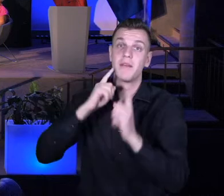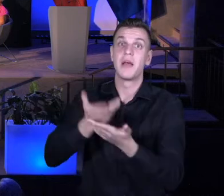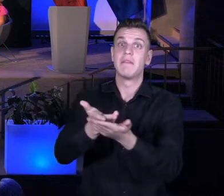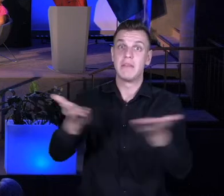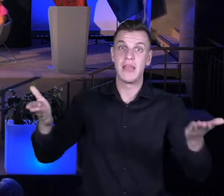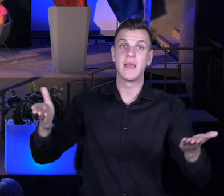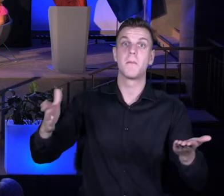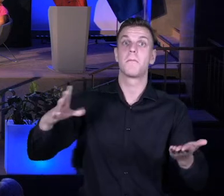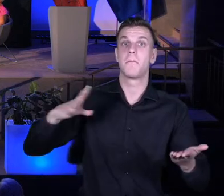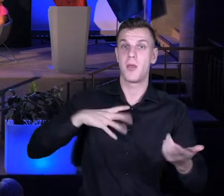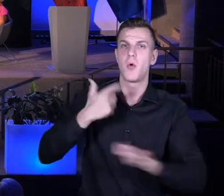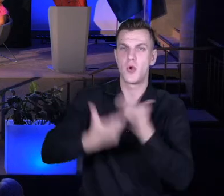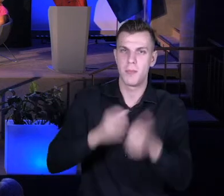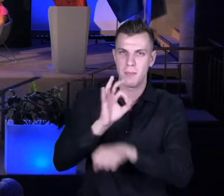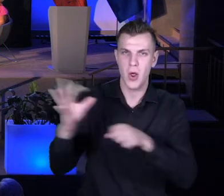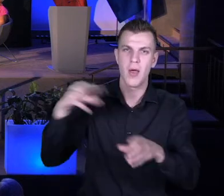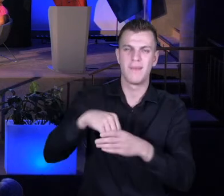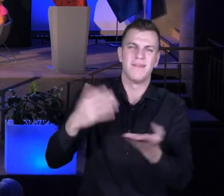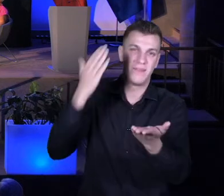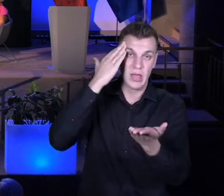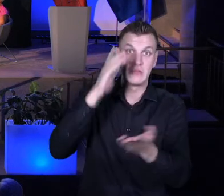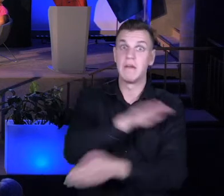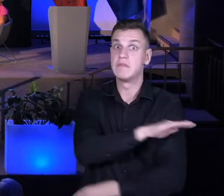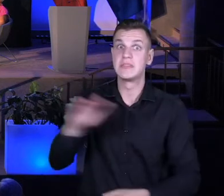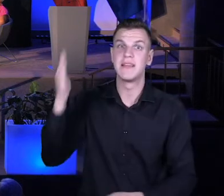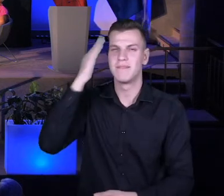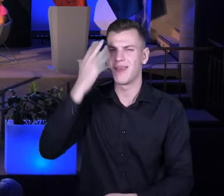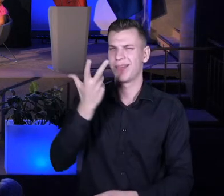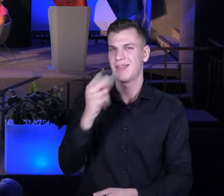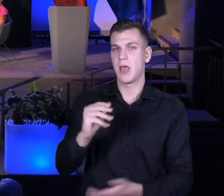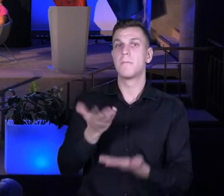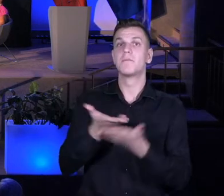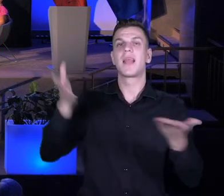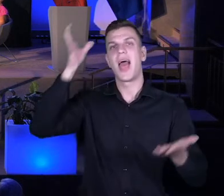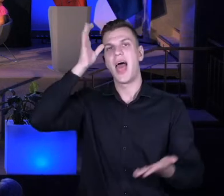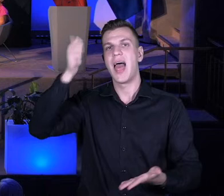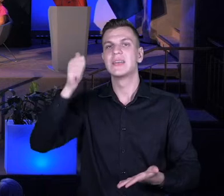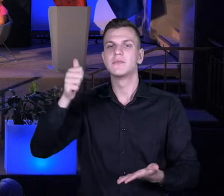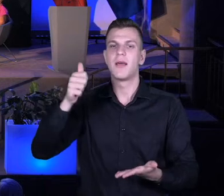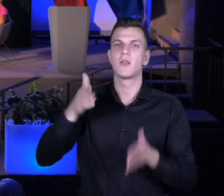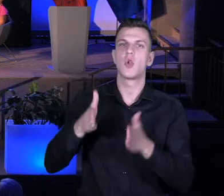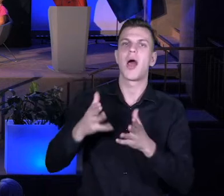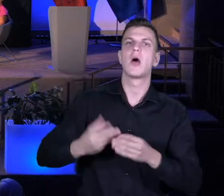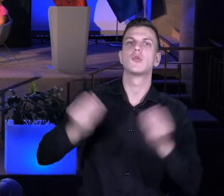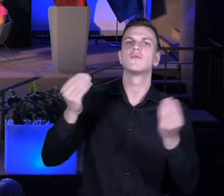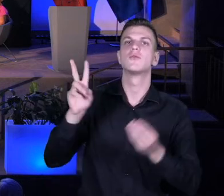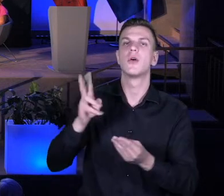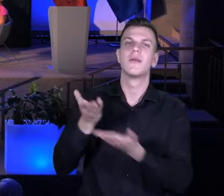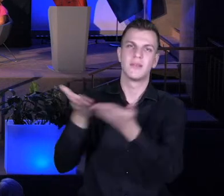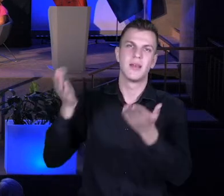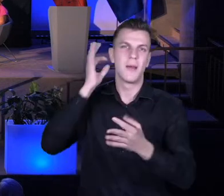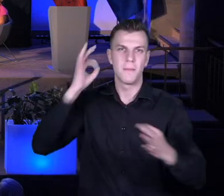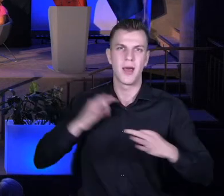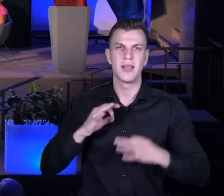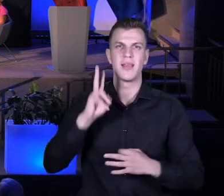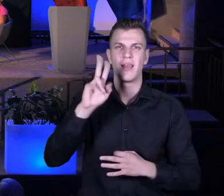ale nie wszyscy na sali wiedzą. Ja tylko chciałam powiedzieć, że tu ekspertkami przede wszystkim od linii rozwoju są moje dwie koleżanki ze Szkoły Edukacji, dr